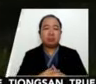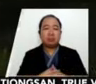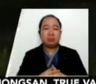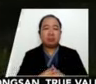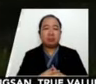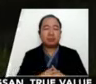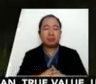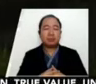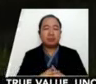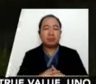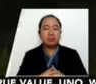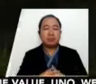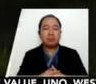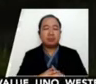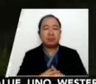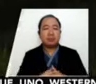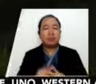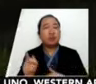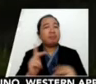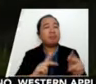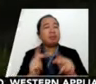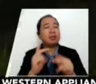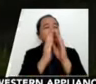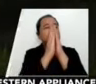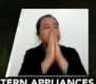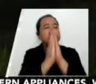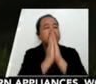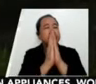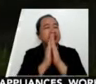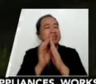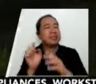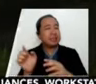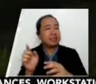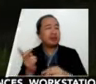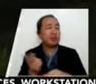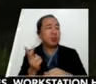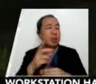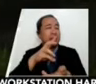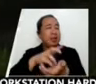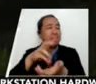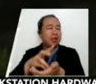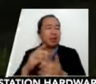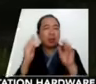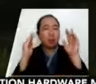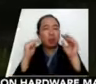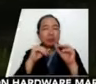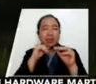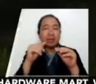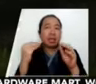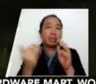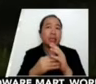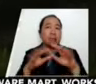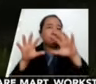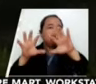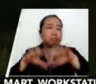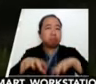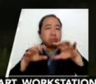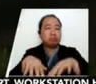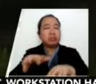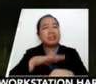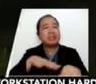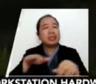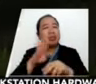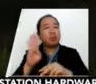Emil, dalangin ng mga residente ng Dato Muntawal at Pagalungan, Maguindanao del Sur, na sana hindi na umulan na malakas sa area ng Bukidnon, Cagayan de Oro